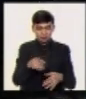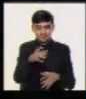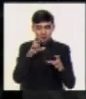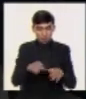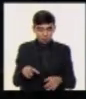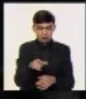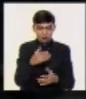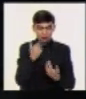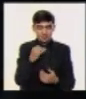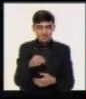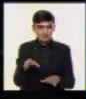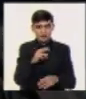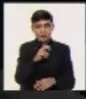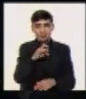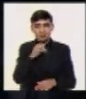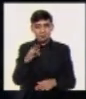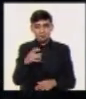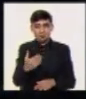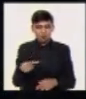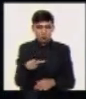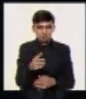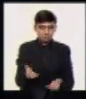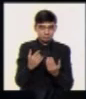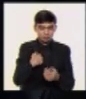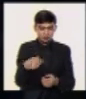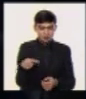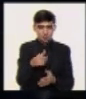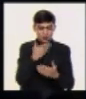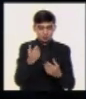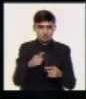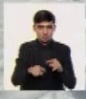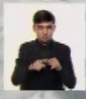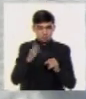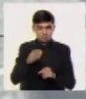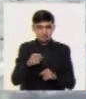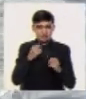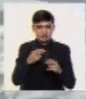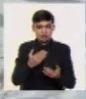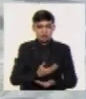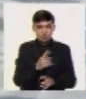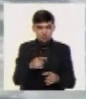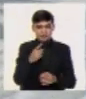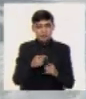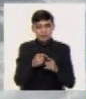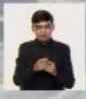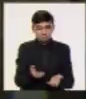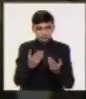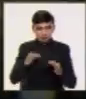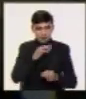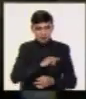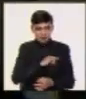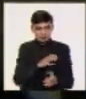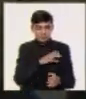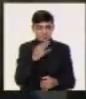Заңсыз бүткіл осы карьерлердің жер екен, ол бүгін қазады, бізге жүретін жол да жоқ болғалы тұр қазір. Тұрғындардың сөзінше қазба жұмыстарын жүргізіп